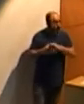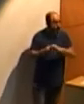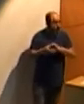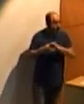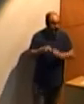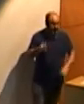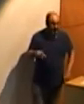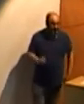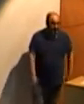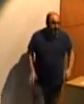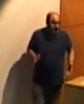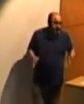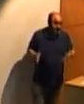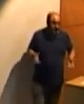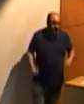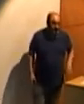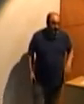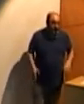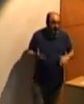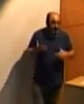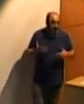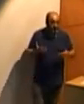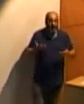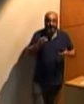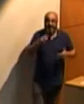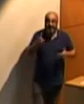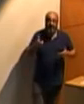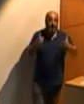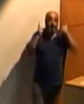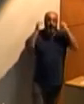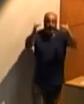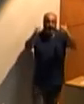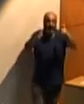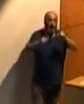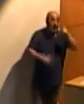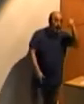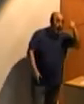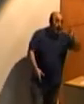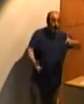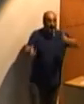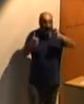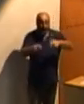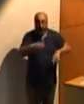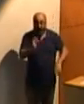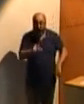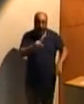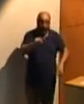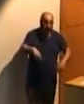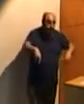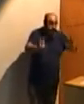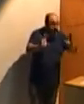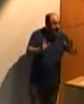paraît intéressant car en effet qui en paraît 10 ou cas des packs qui induit un diable ou qu'il n'y en ait pas